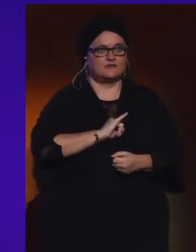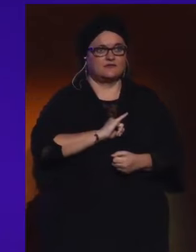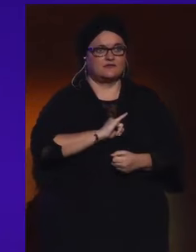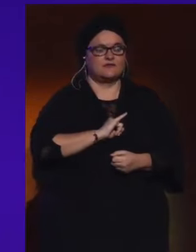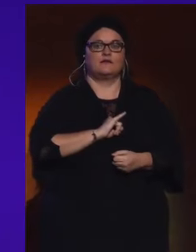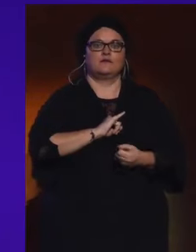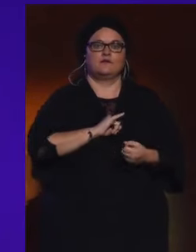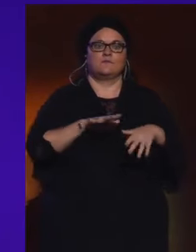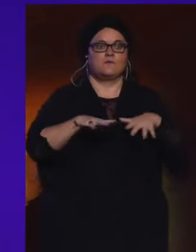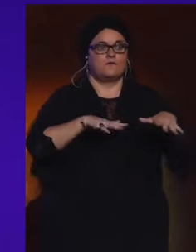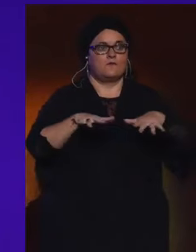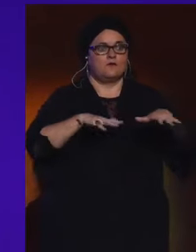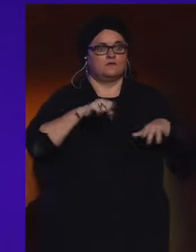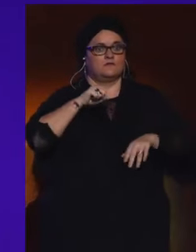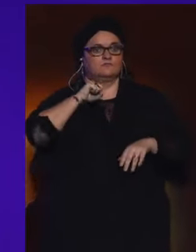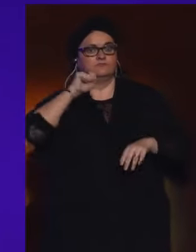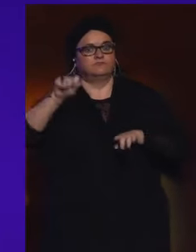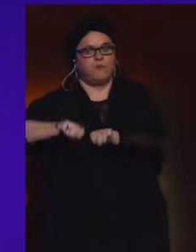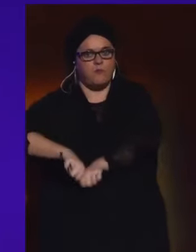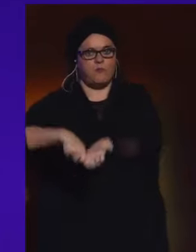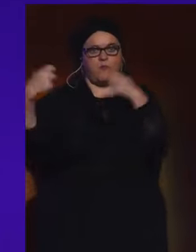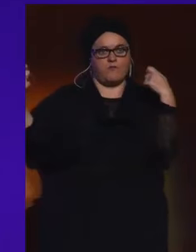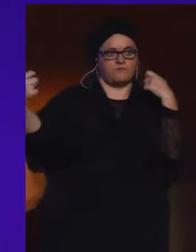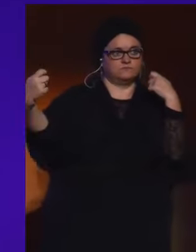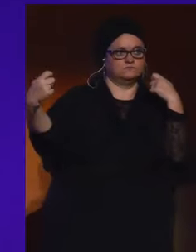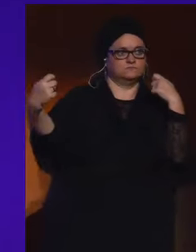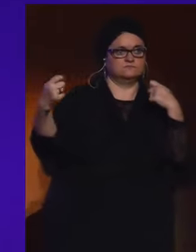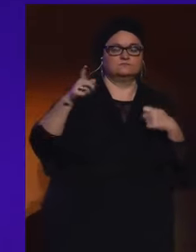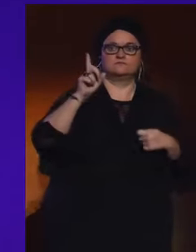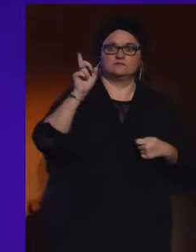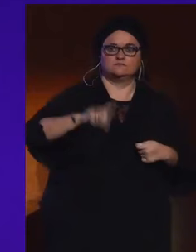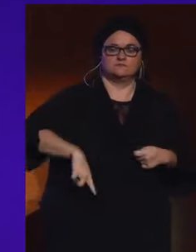mugimendu emantzipatzaile berrietatik datozenak, eta biltzen dira baita ere,